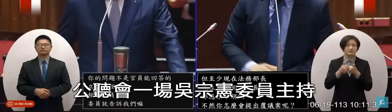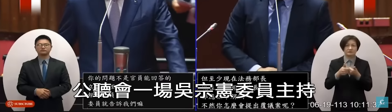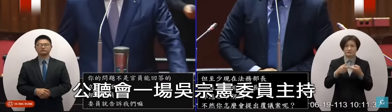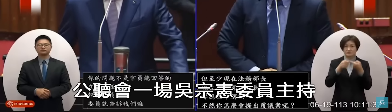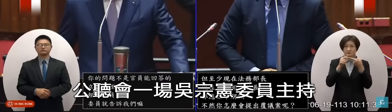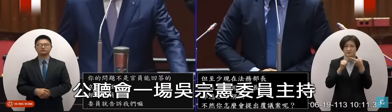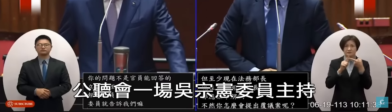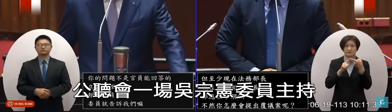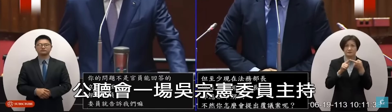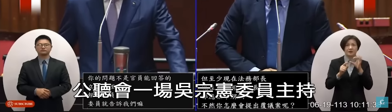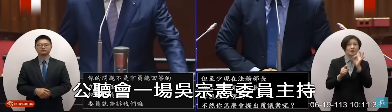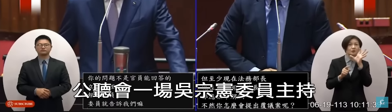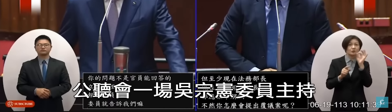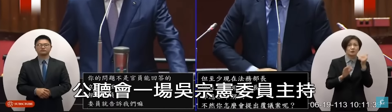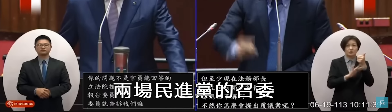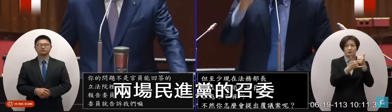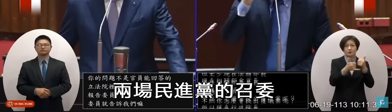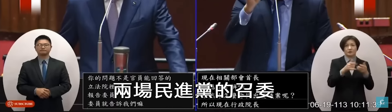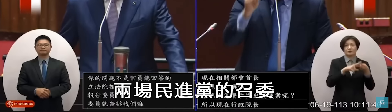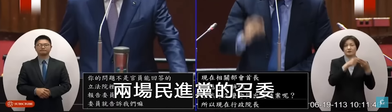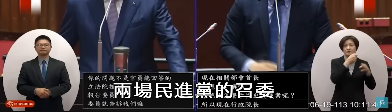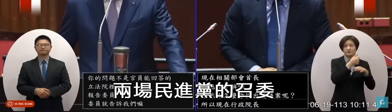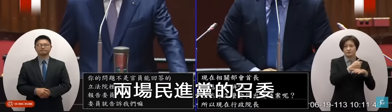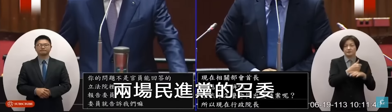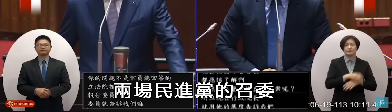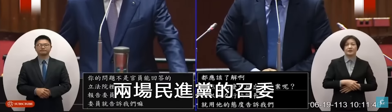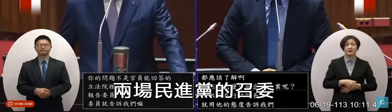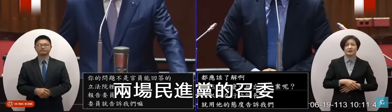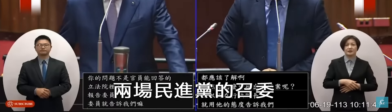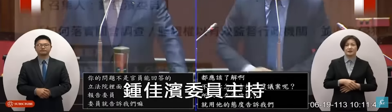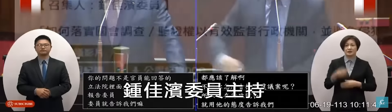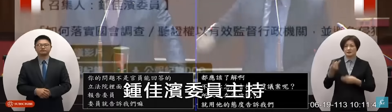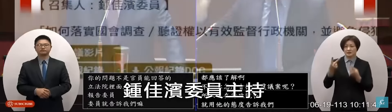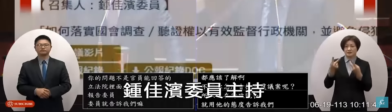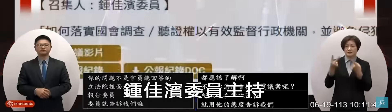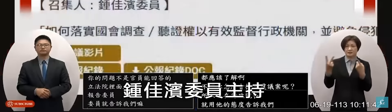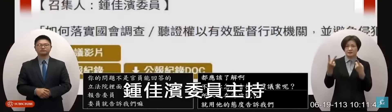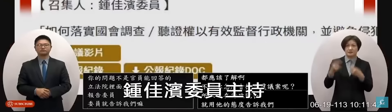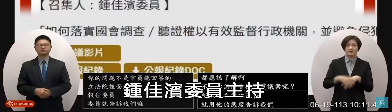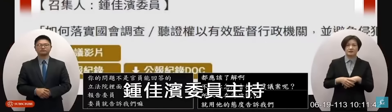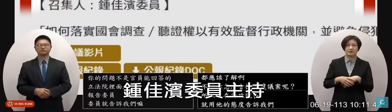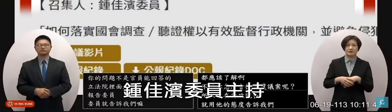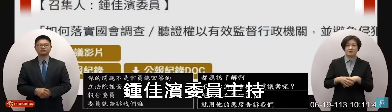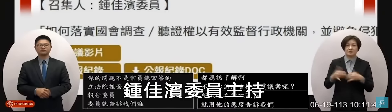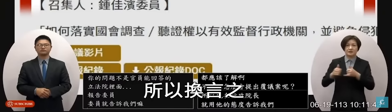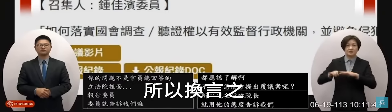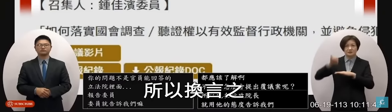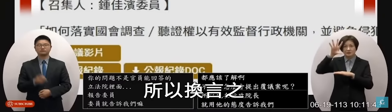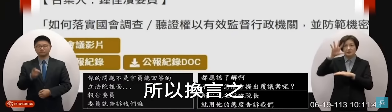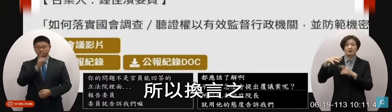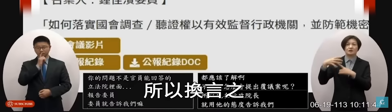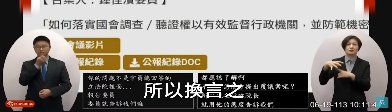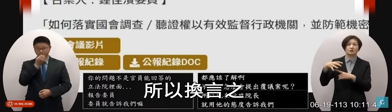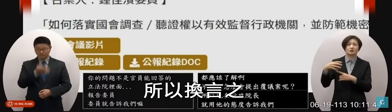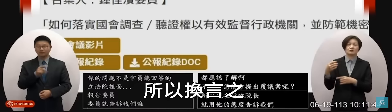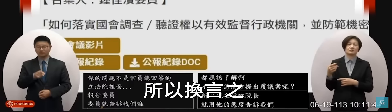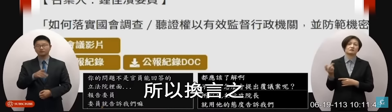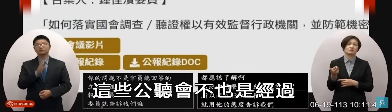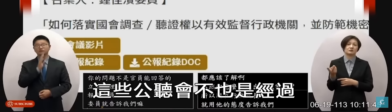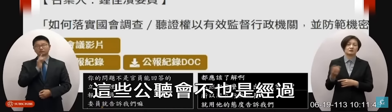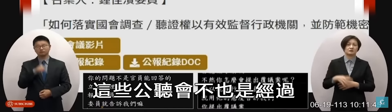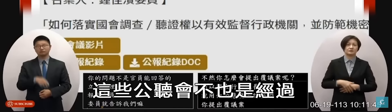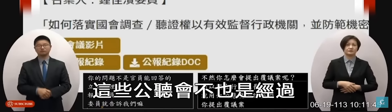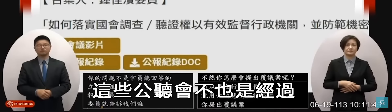1场，吴宗宪委员主持。2场，民进党的招委钟嘉宾委员。 你讲出来了，这就是。 所以换言